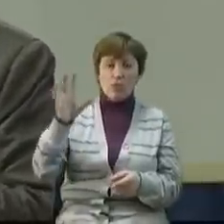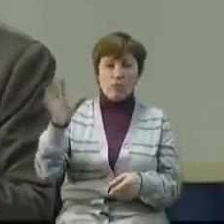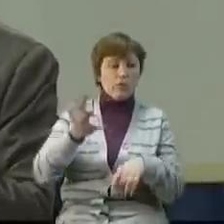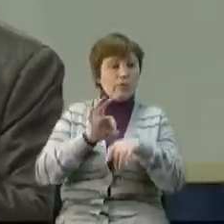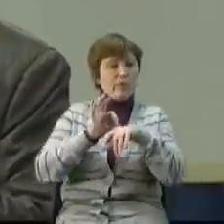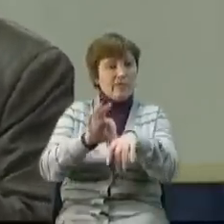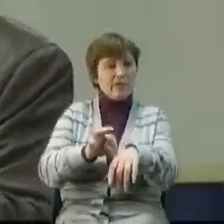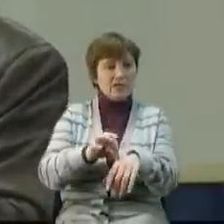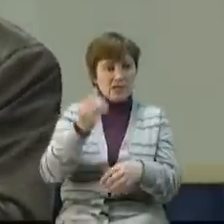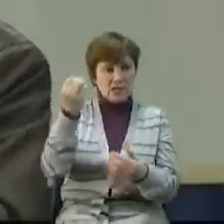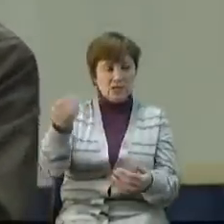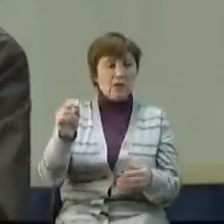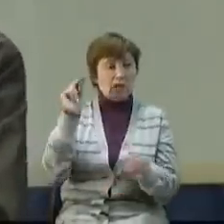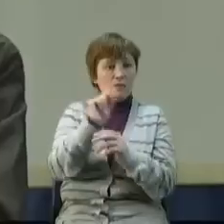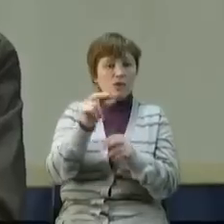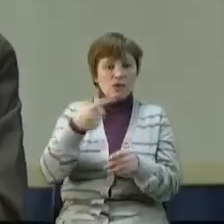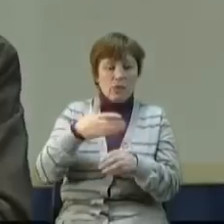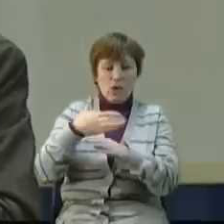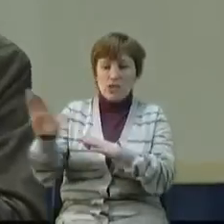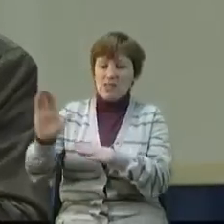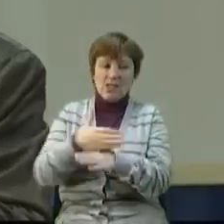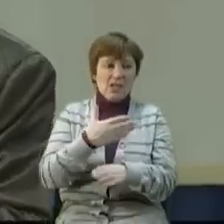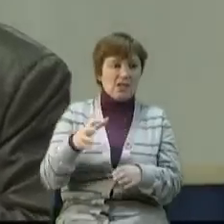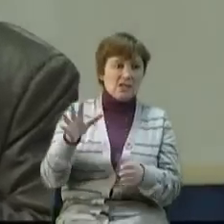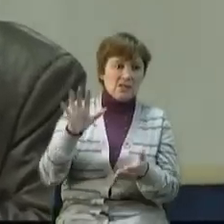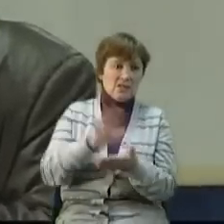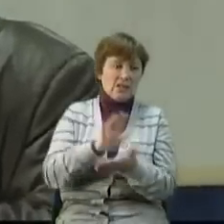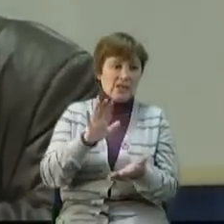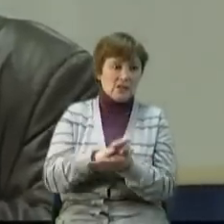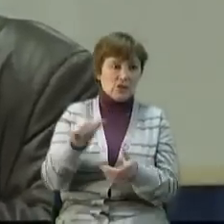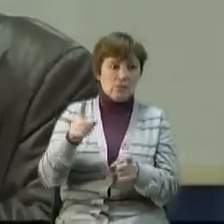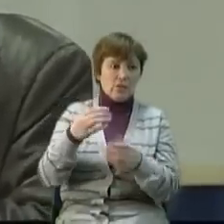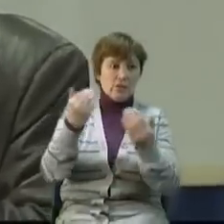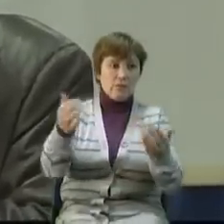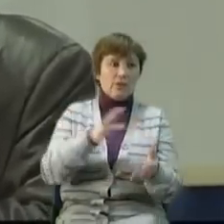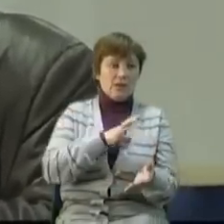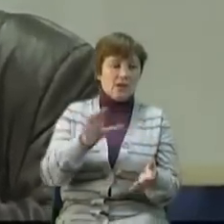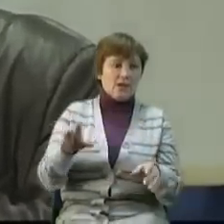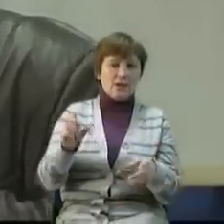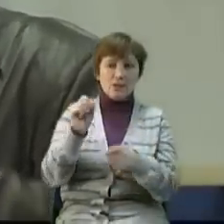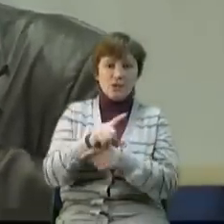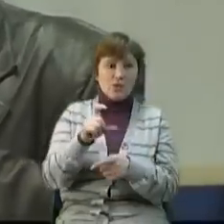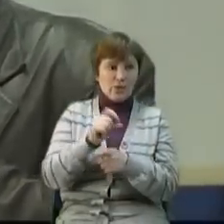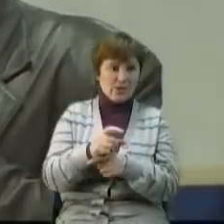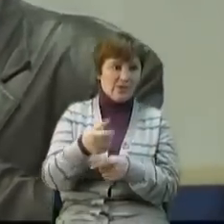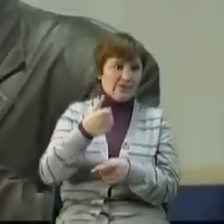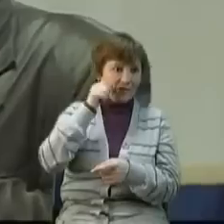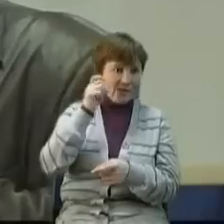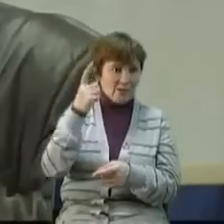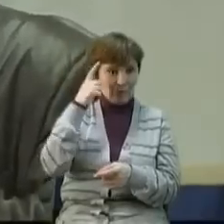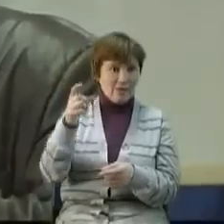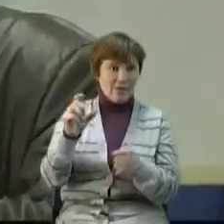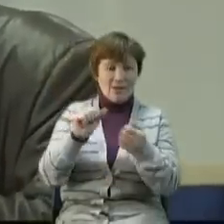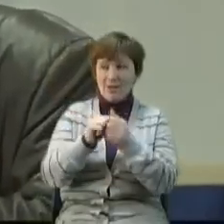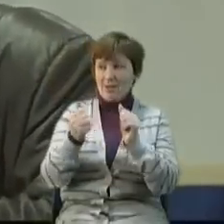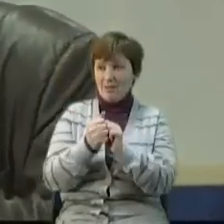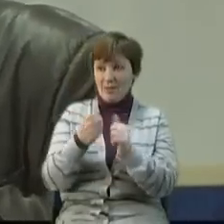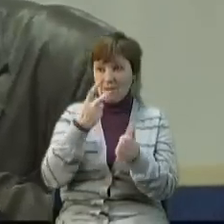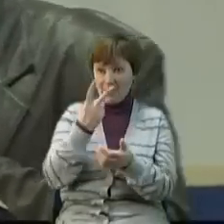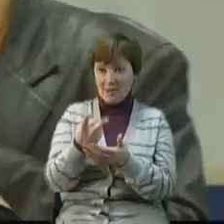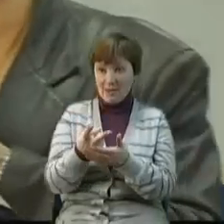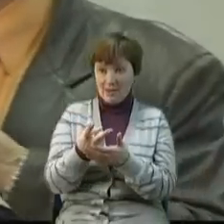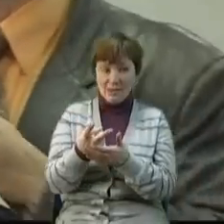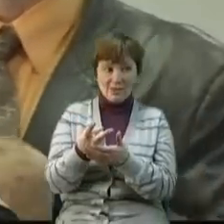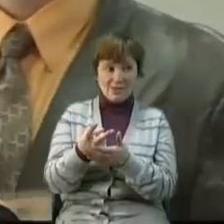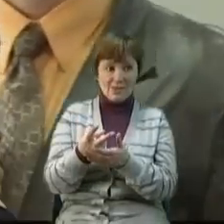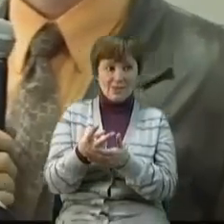нечистое, все ненужное, и чтобы ты стал как золото, и чтобы твоя вера стала твердой, и доверие Богу стало